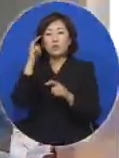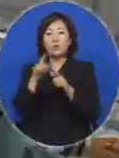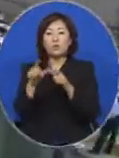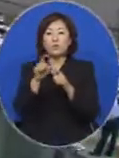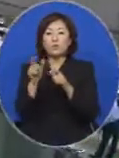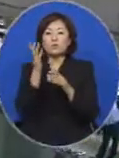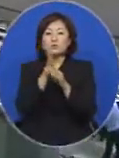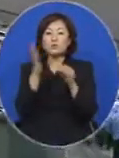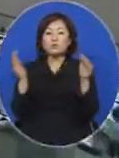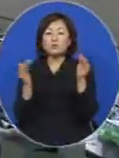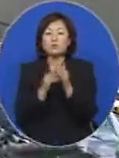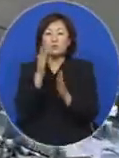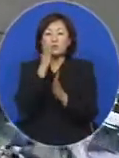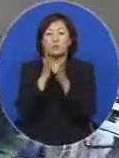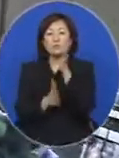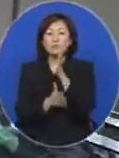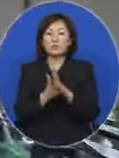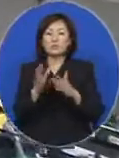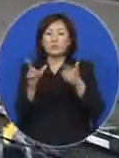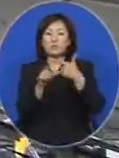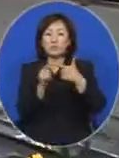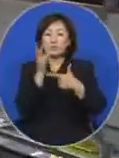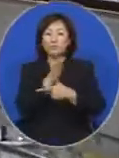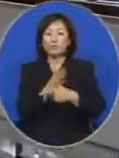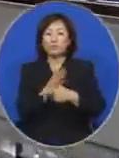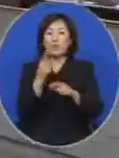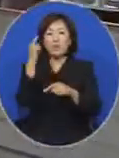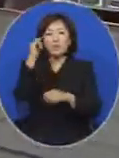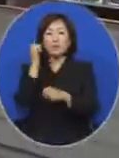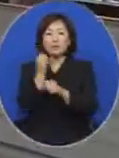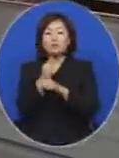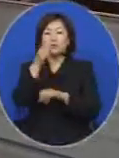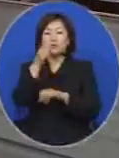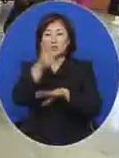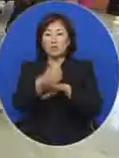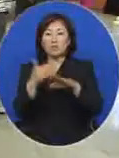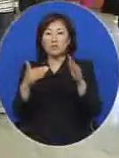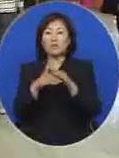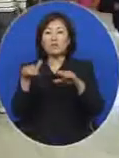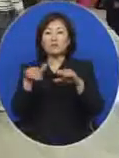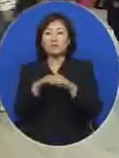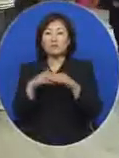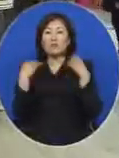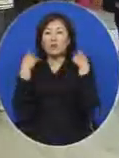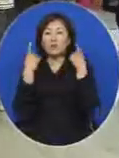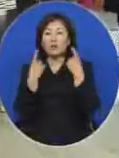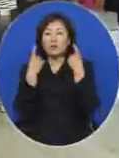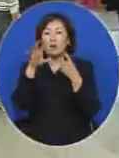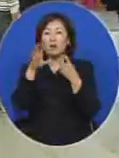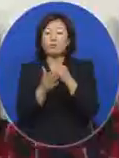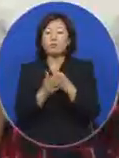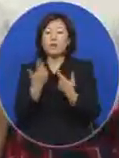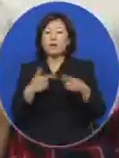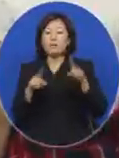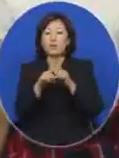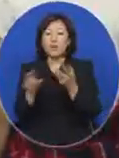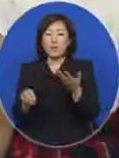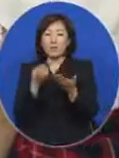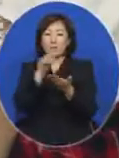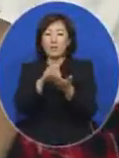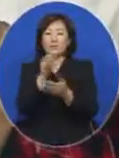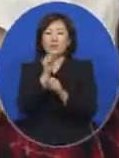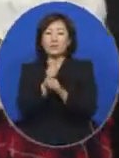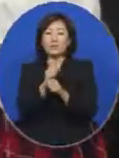있고요. 울산시는 다음 달 관련 연구가 마무리되면 문화체육관광부의 산업관광 육성 기본 계획에 반영시킨다는